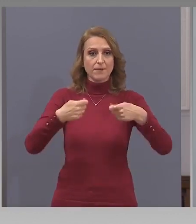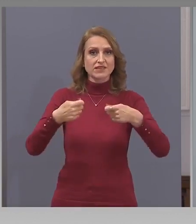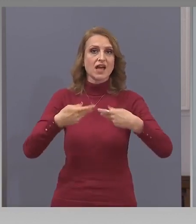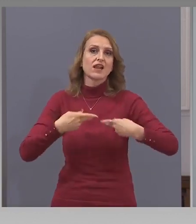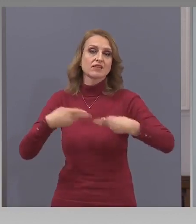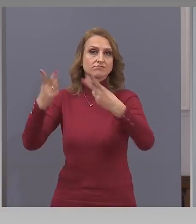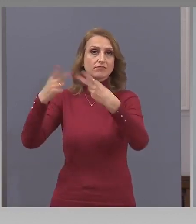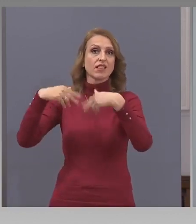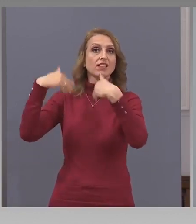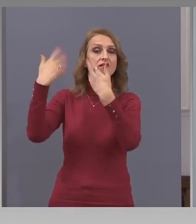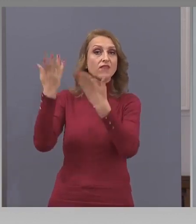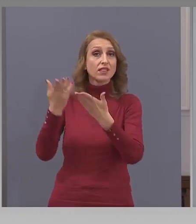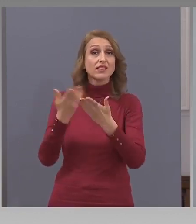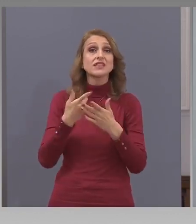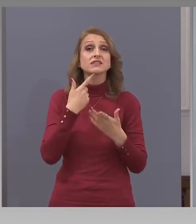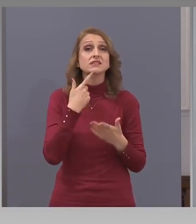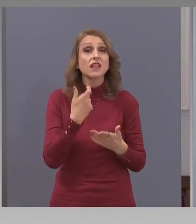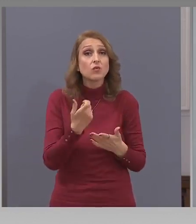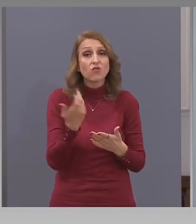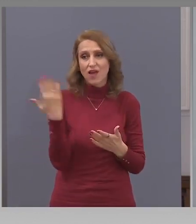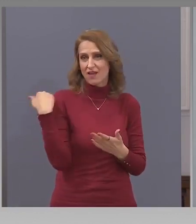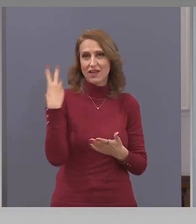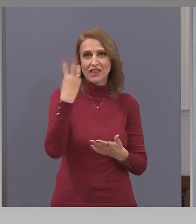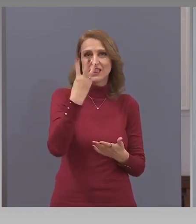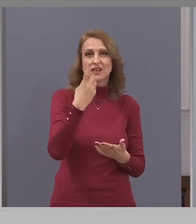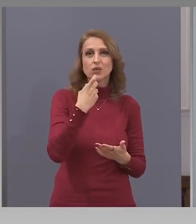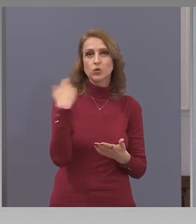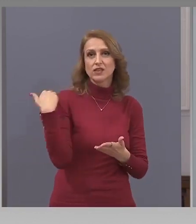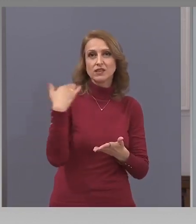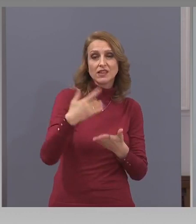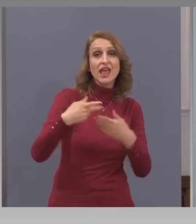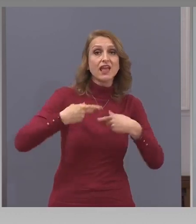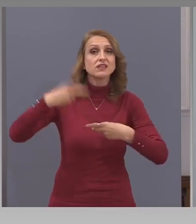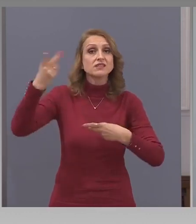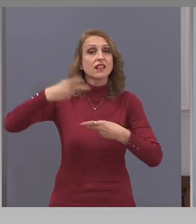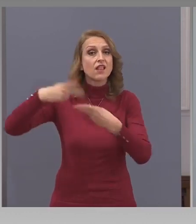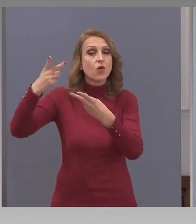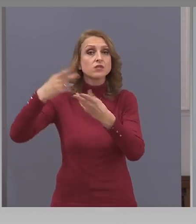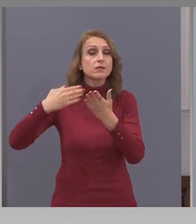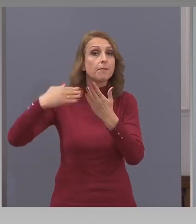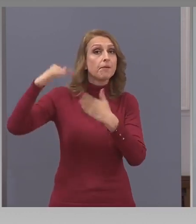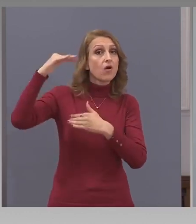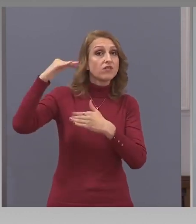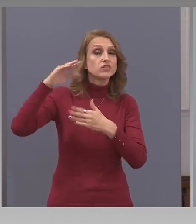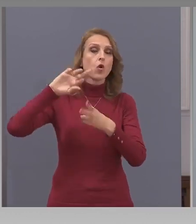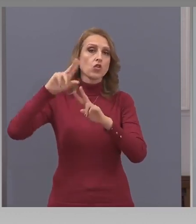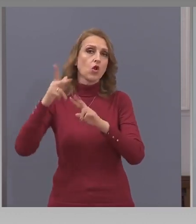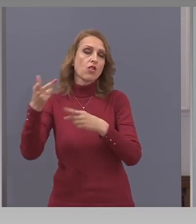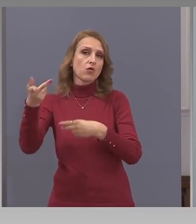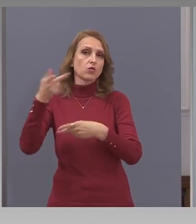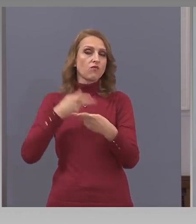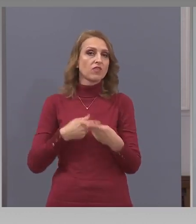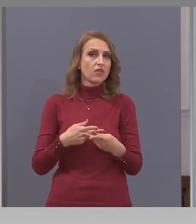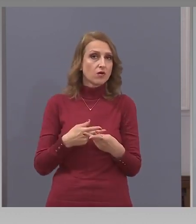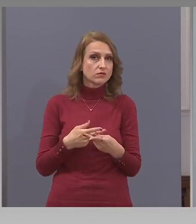затова за първи път последните 3 години износа ни е по-голям от вноса. Само че ако закъсат големите